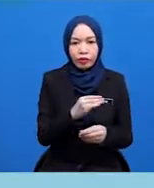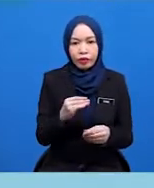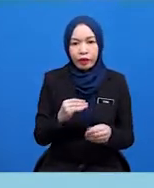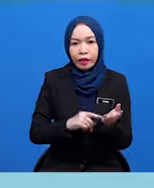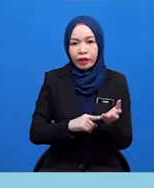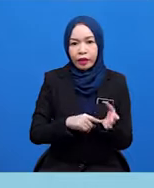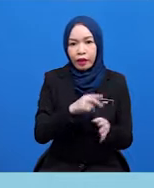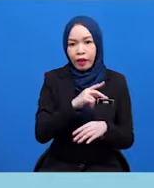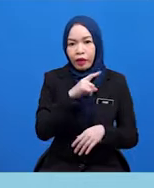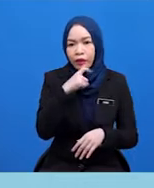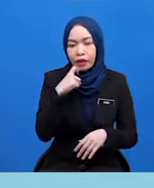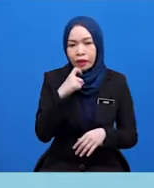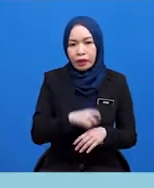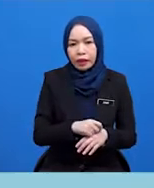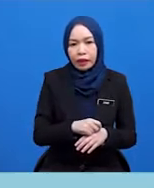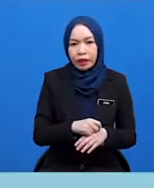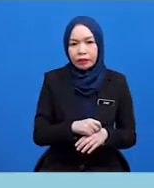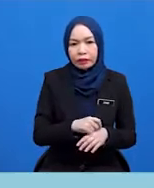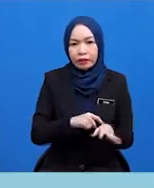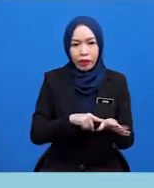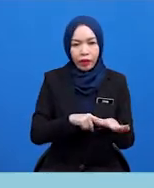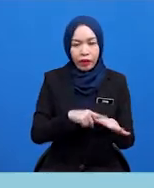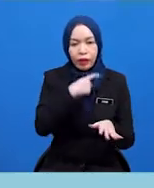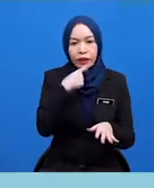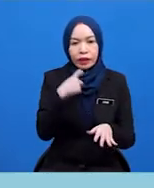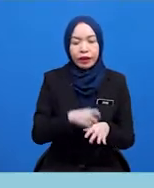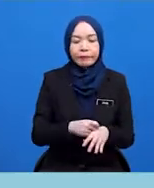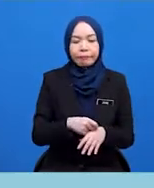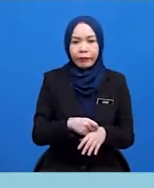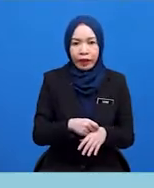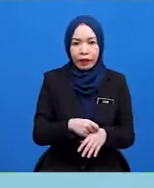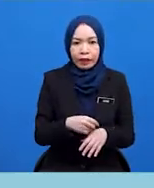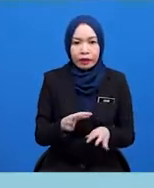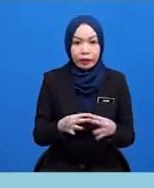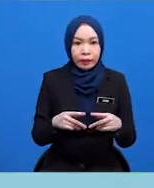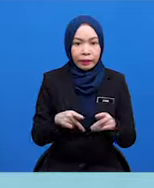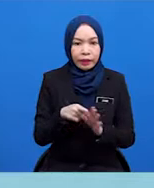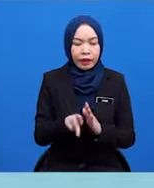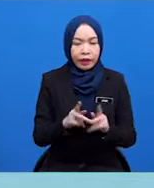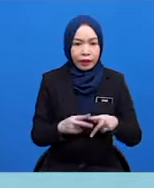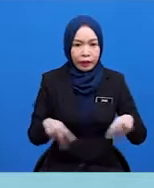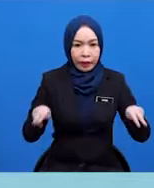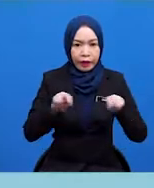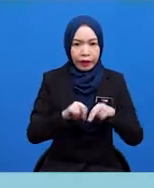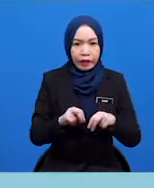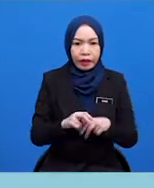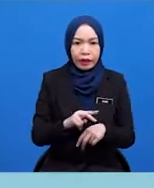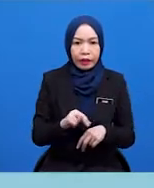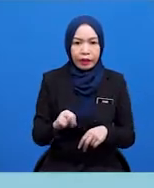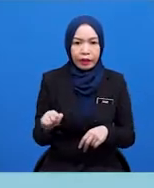Seterusnya, saya akan menjelaskan tentang kepentingan atau sumbangan sektor